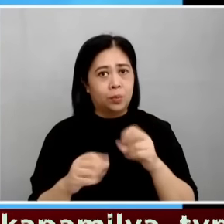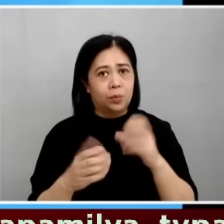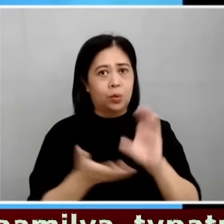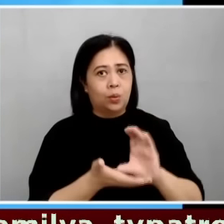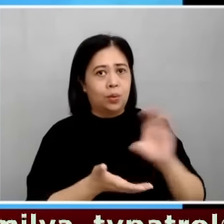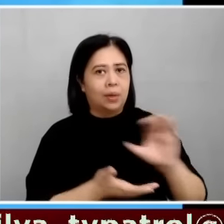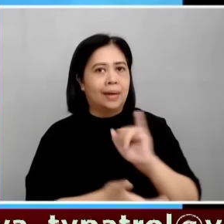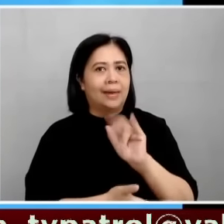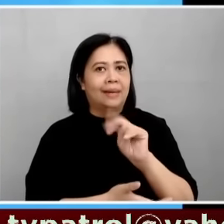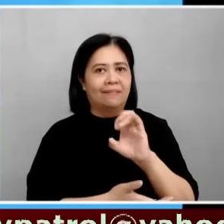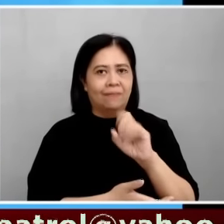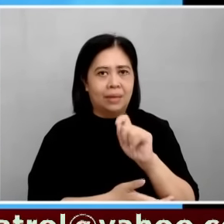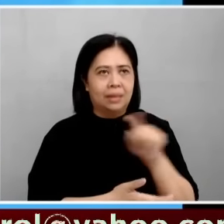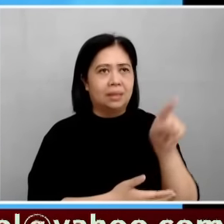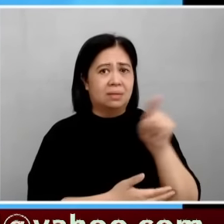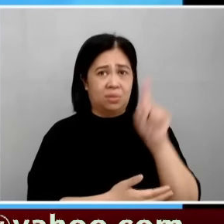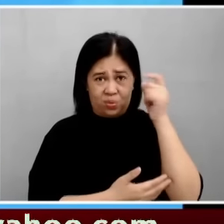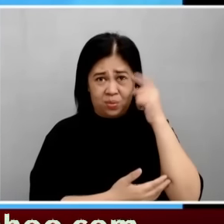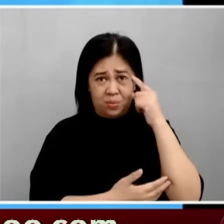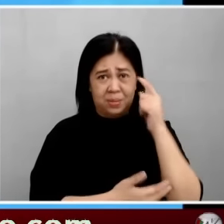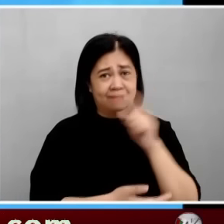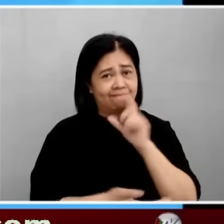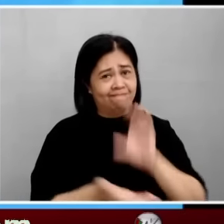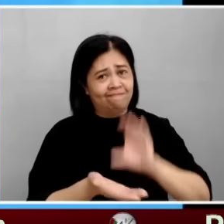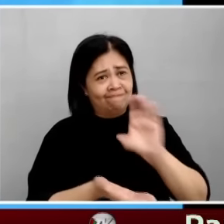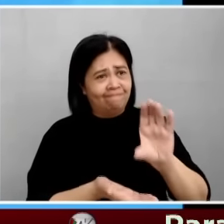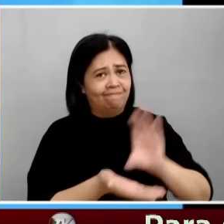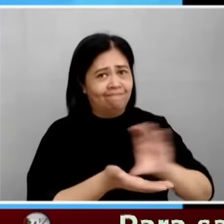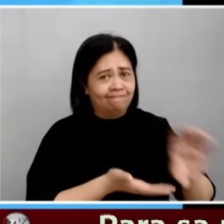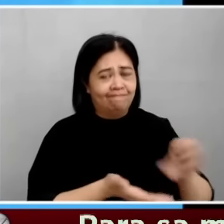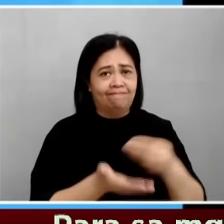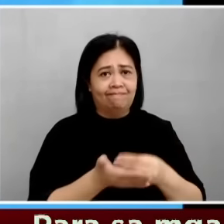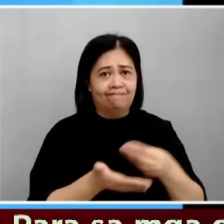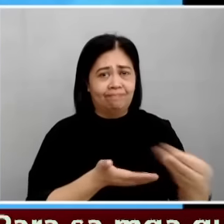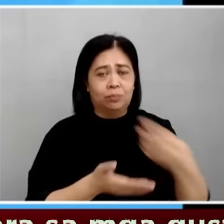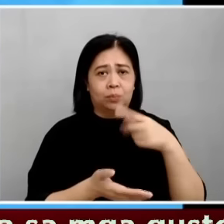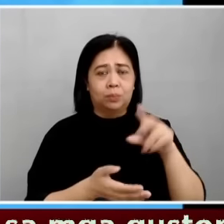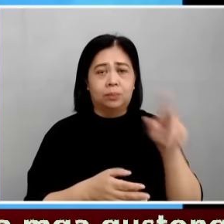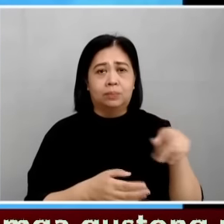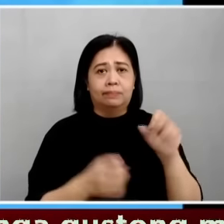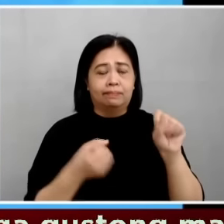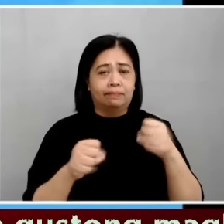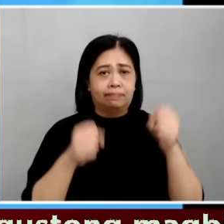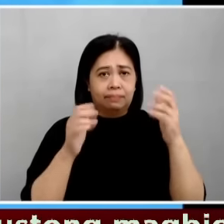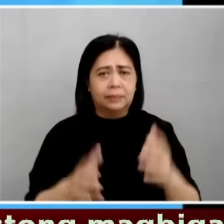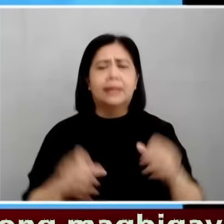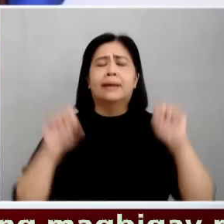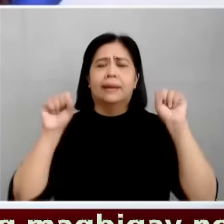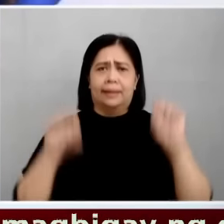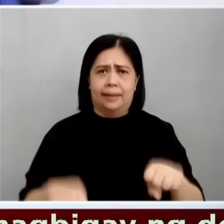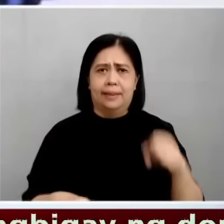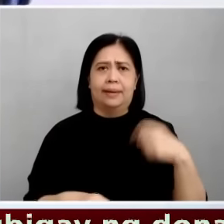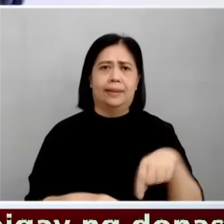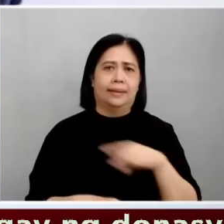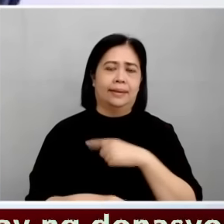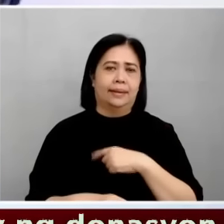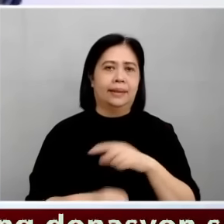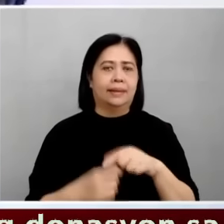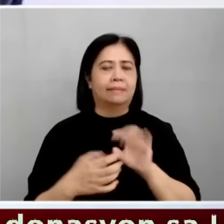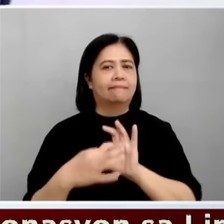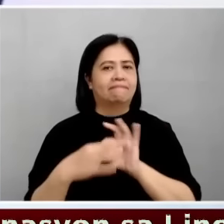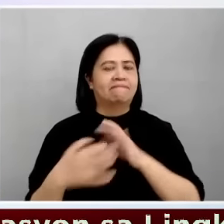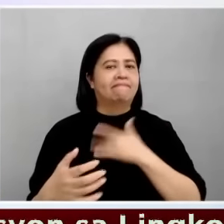mag-i-invest lang yung gobyerno natin sa mga atleta natin, kayang-kaya natin. Nakaka-relate naman